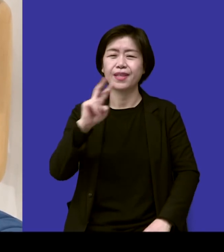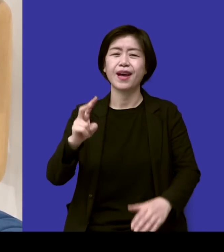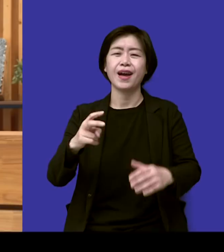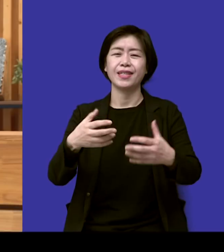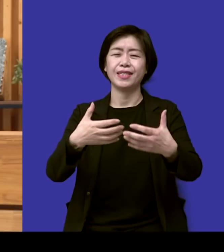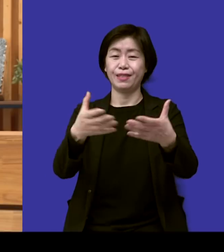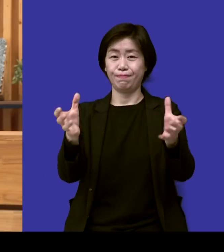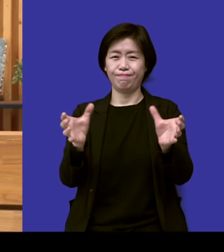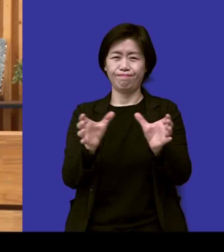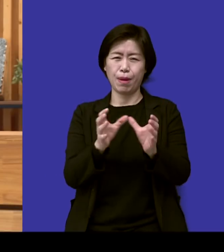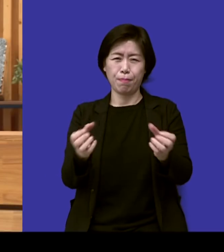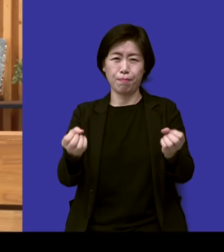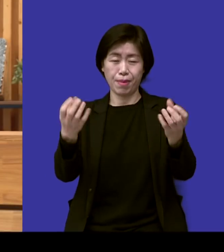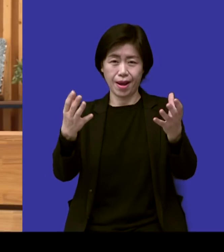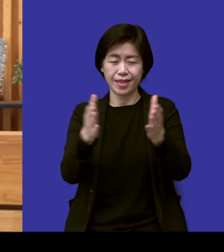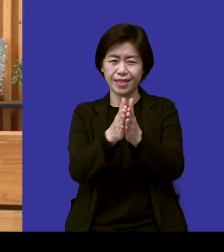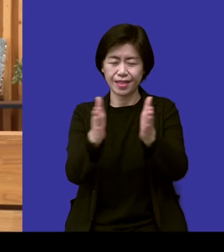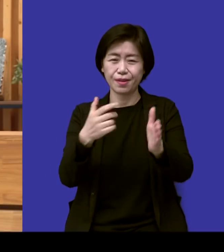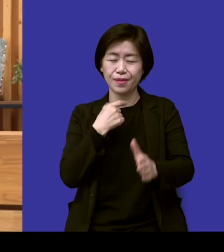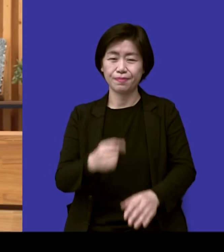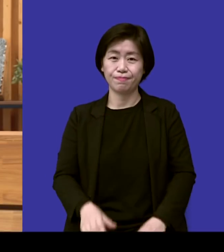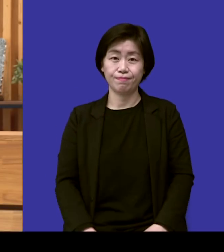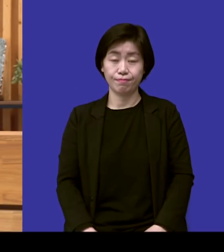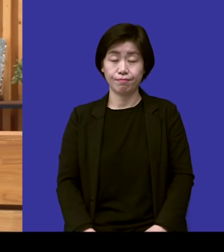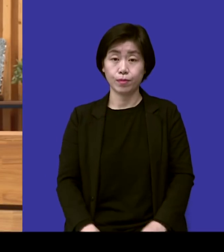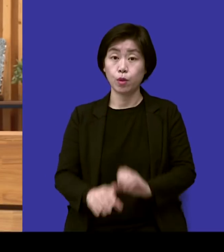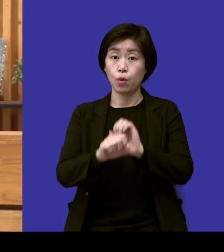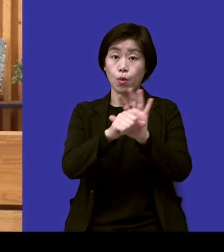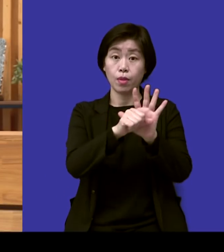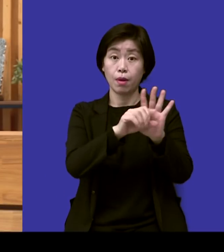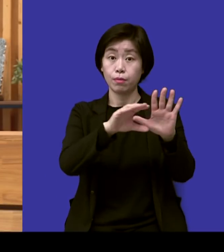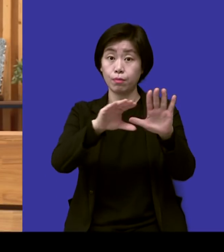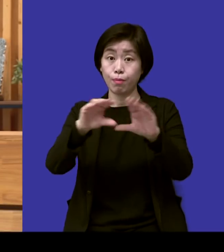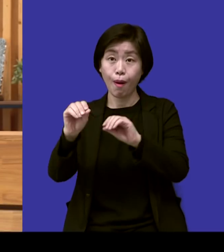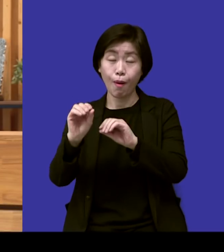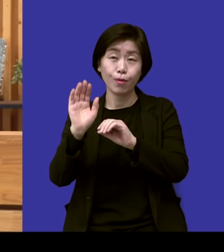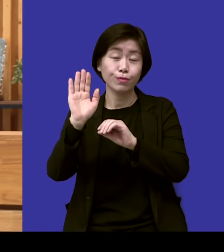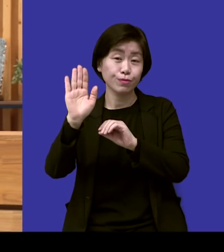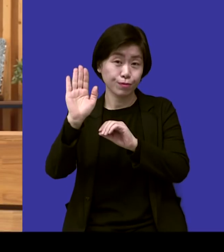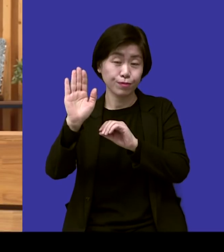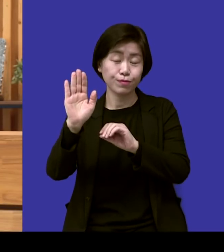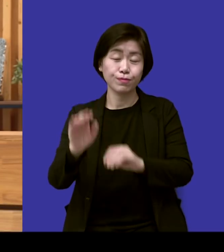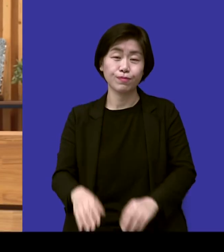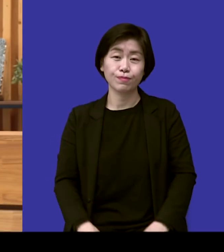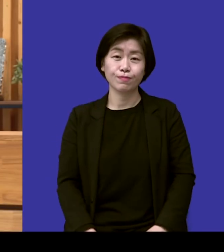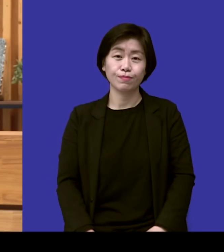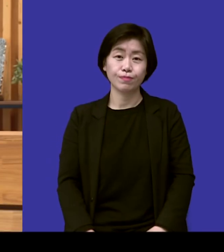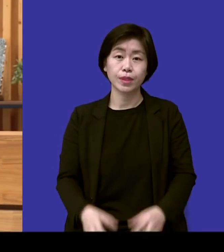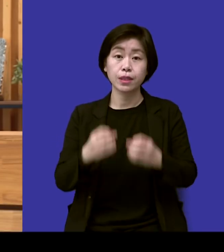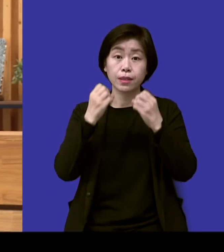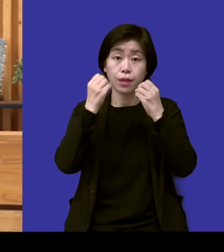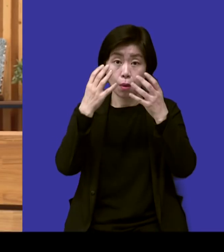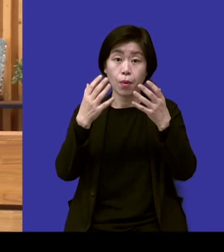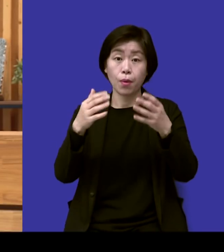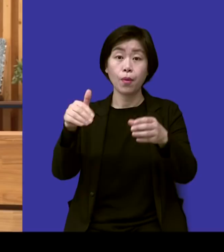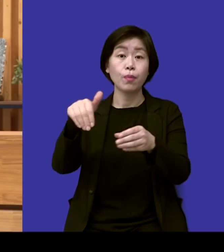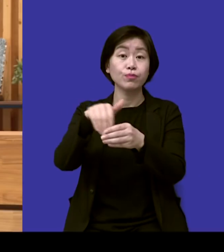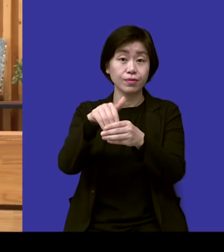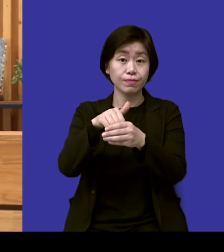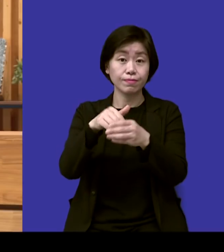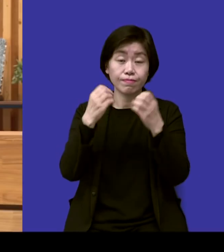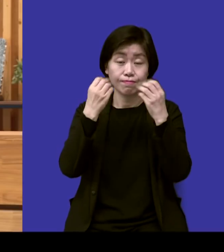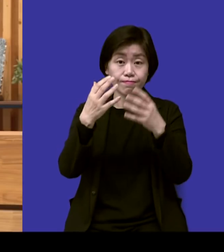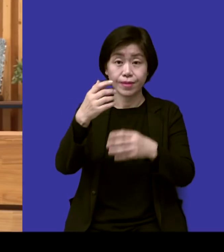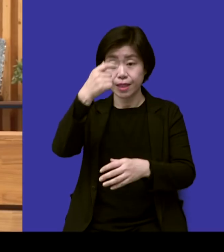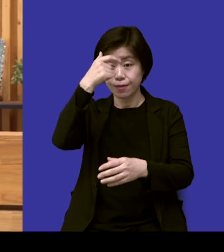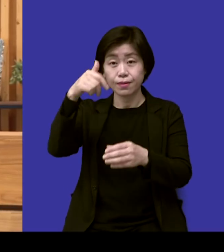이제 곧 뭐 코로나가 얼마 남지 않았죠. 종식되고 예, 얼마 남지 않았을 거예요. 이제 앞으로 그런 새로운 문화에 기독교 문화,